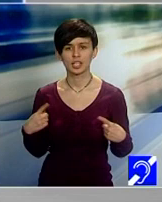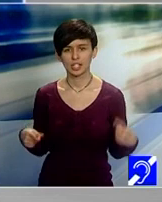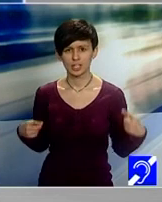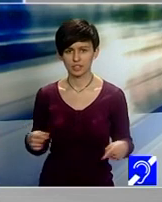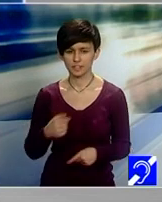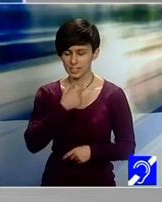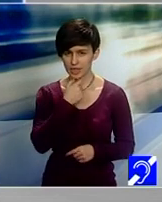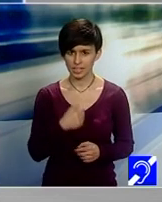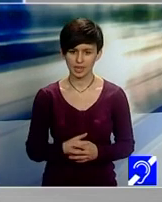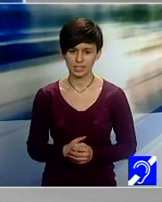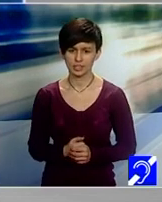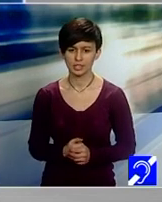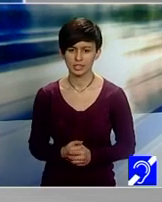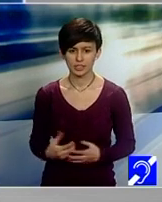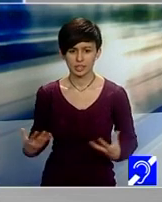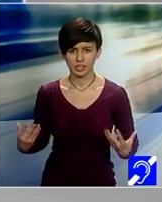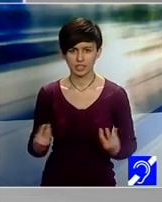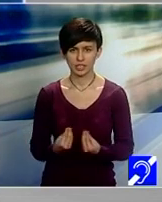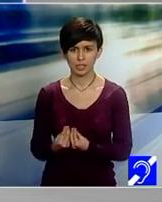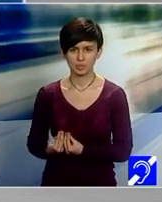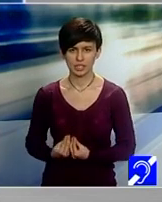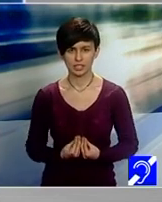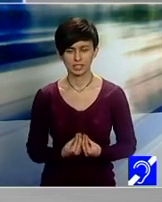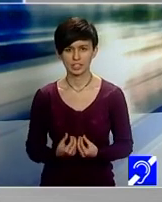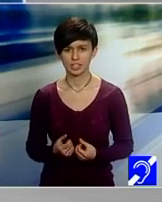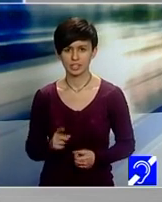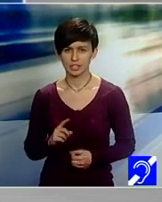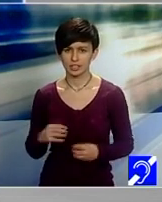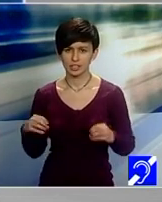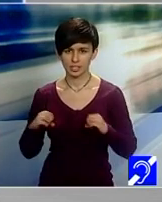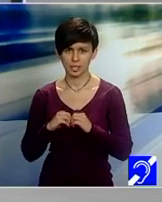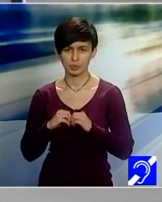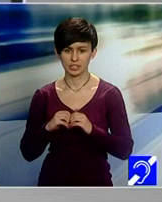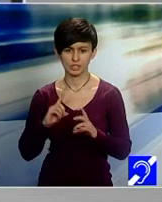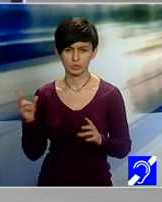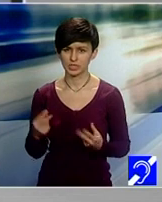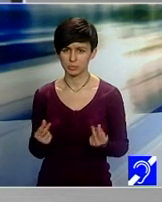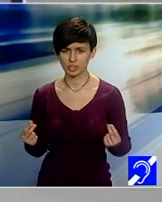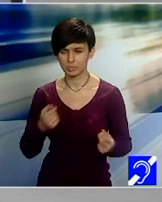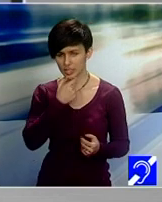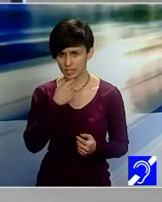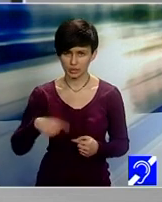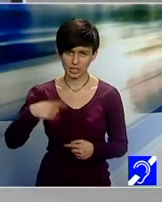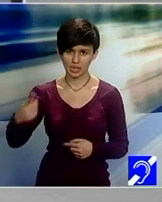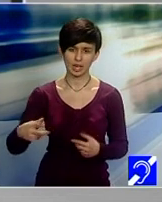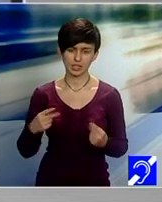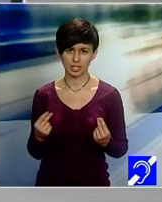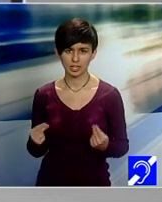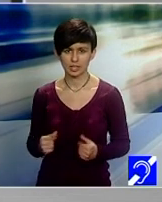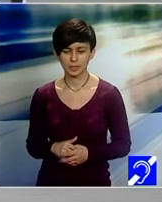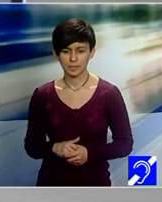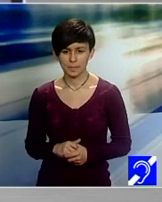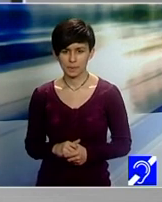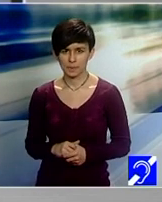hrană. Hibrizii nu mai poți. Dar hibrizii nu se multiplică de la un an la altul. Nivelul de germinare